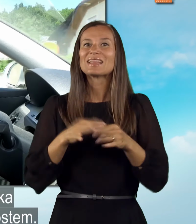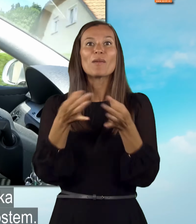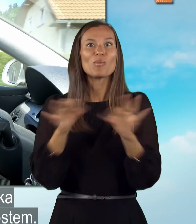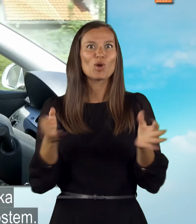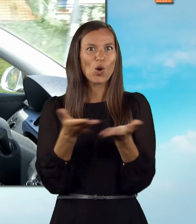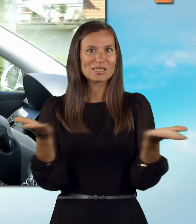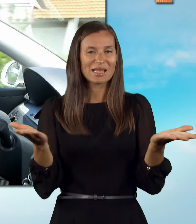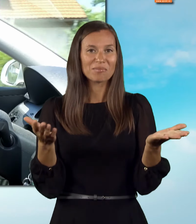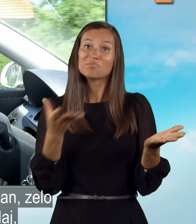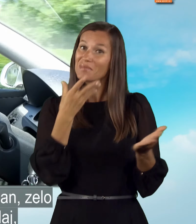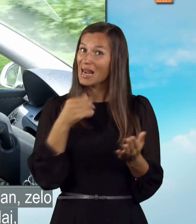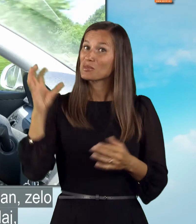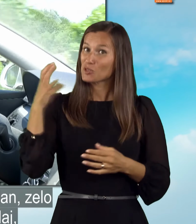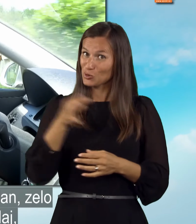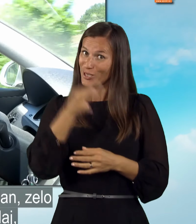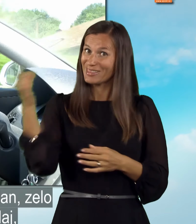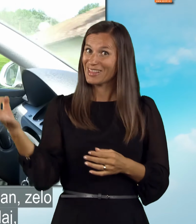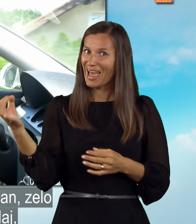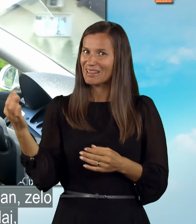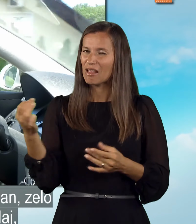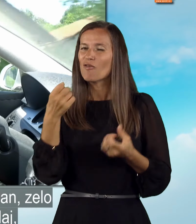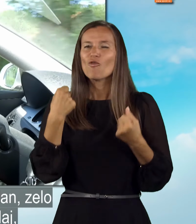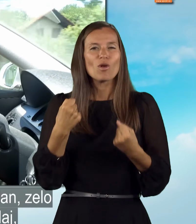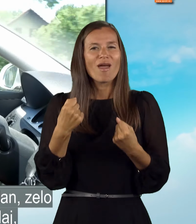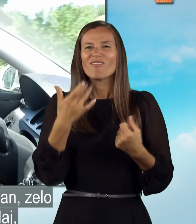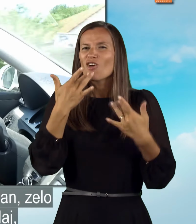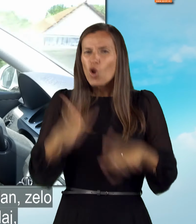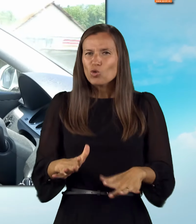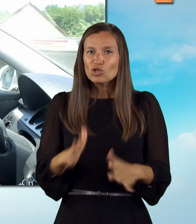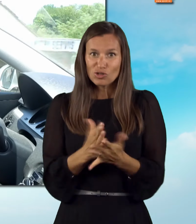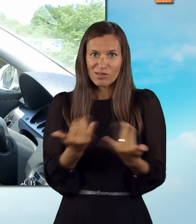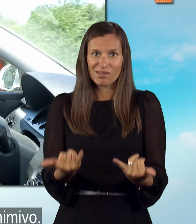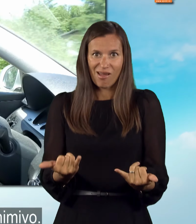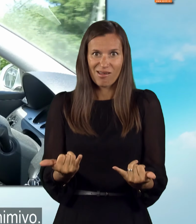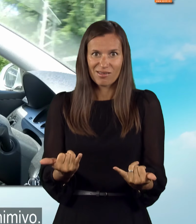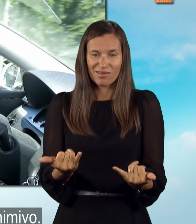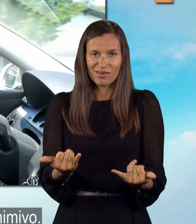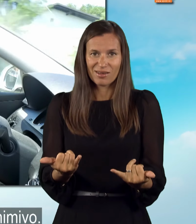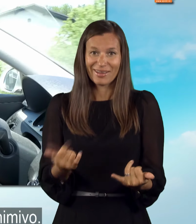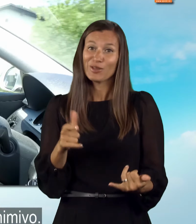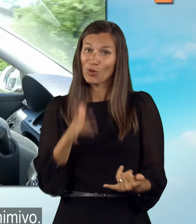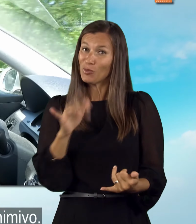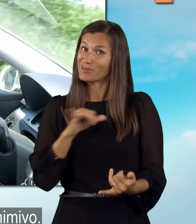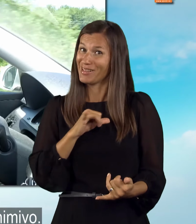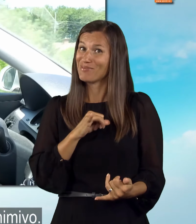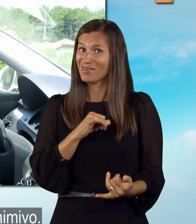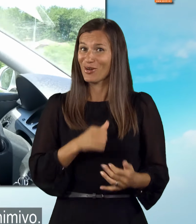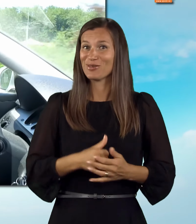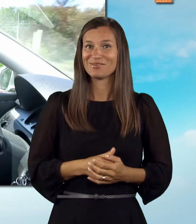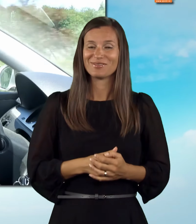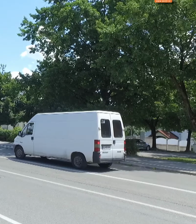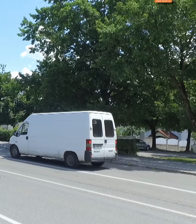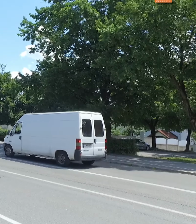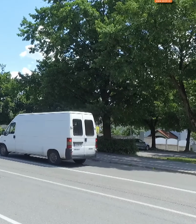na prostem. Imamo lep sončen dan, ful je vroče že zdale, tako da tole bo zanimivo.